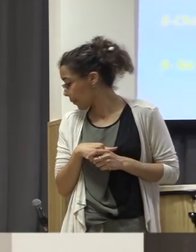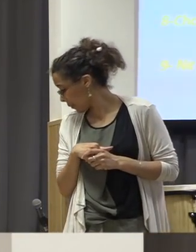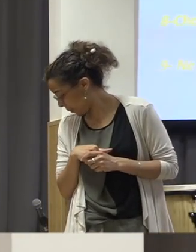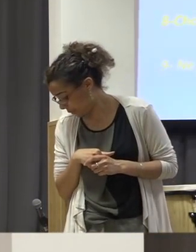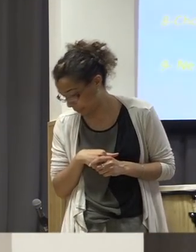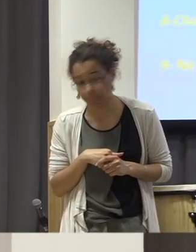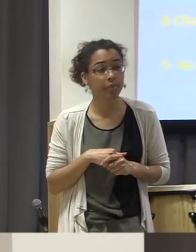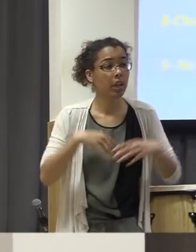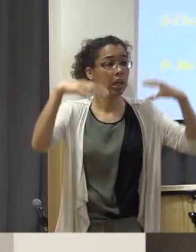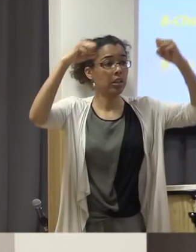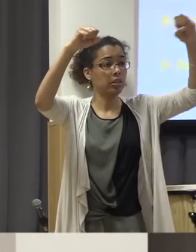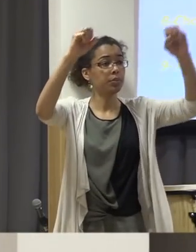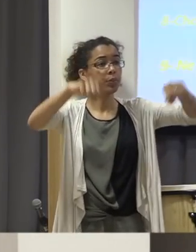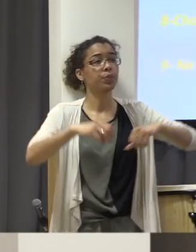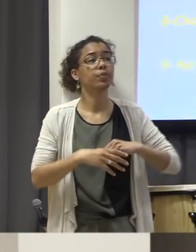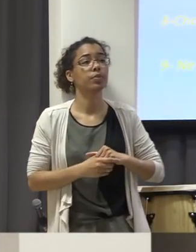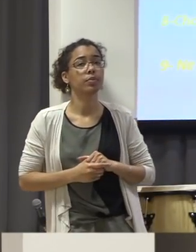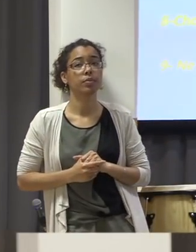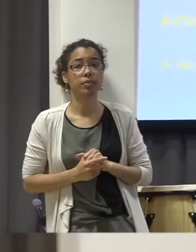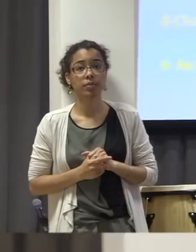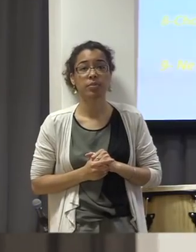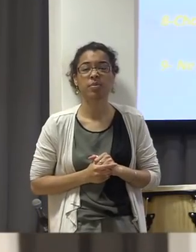Si on peut éteindre le...